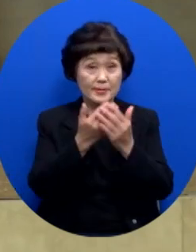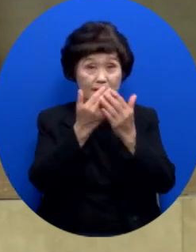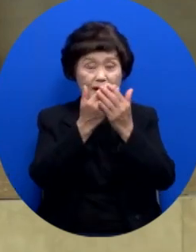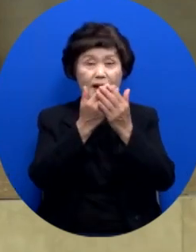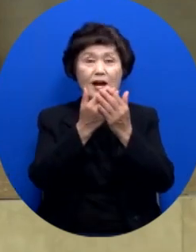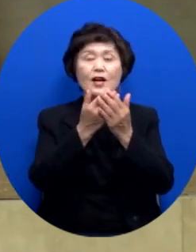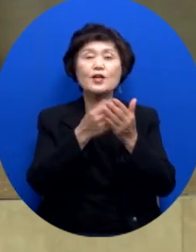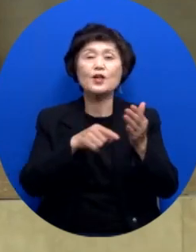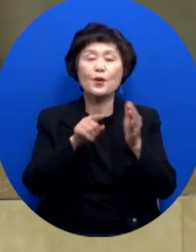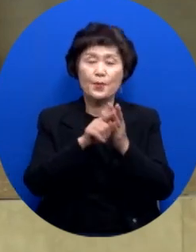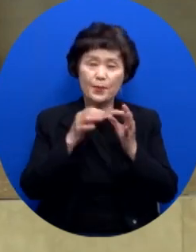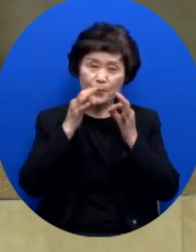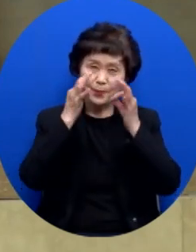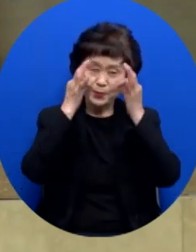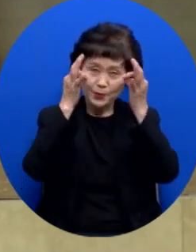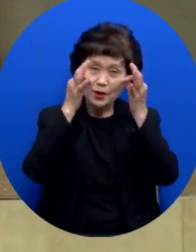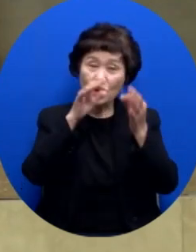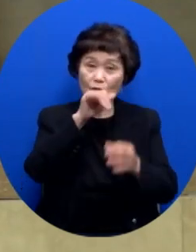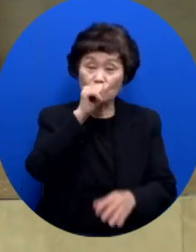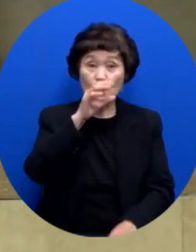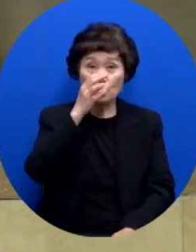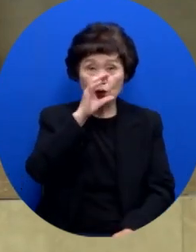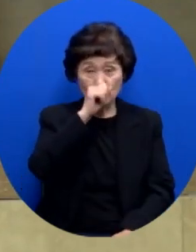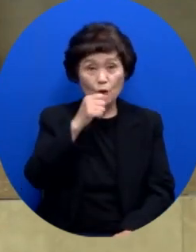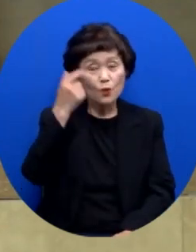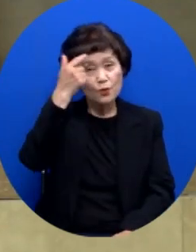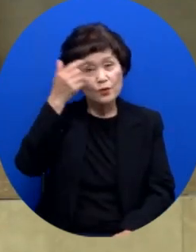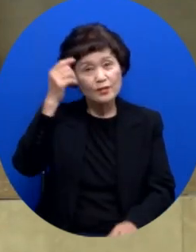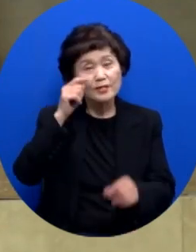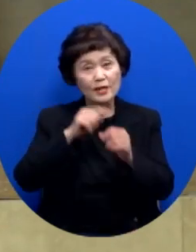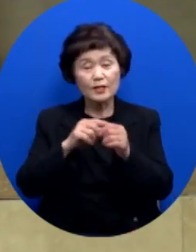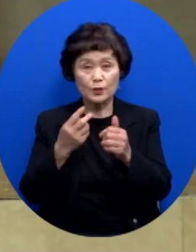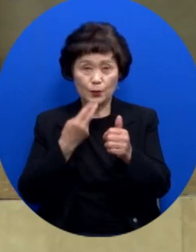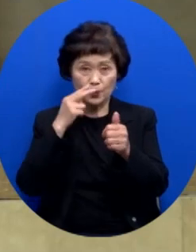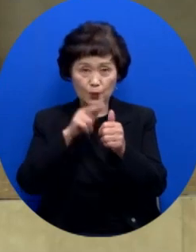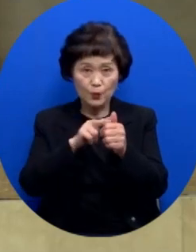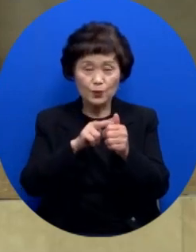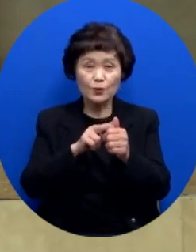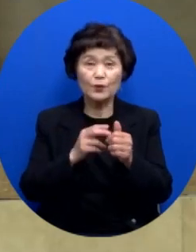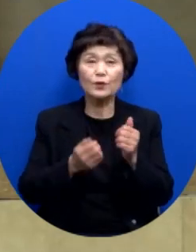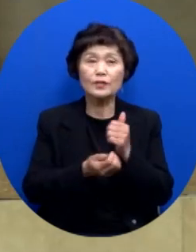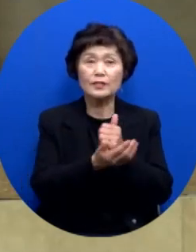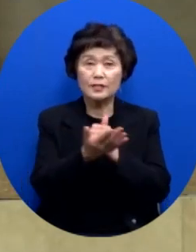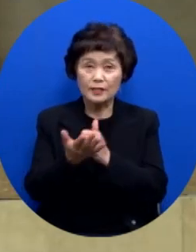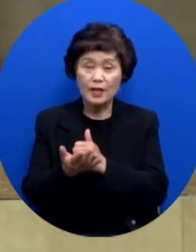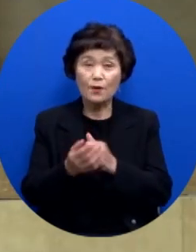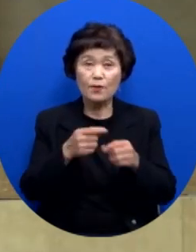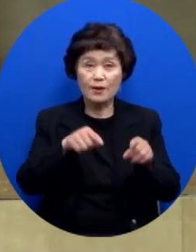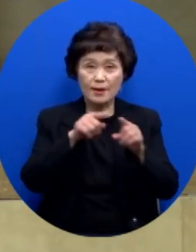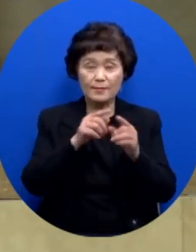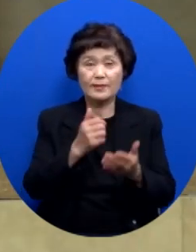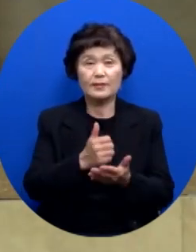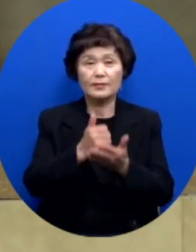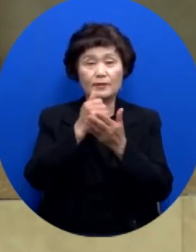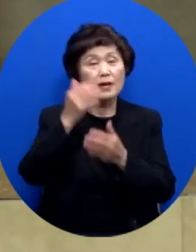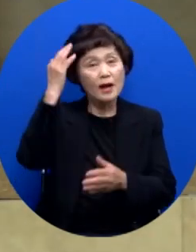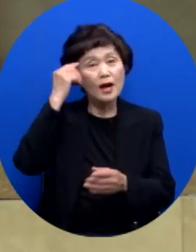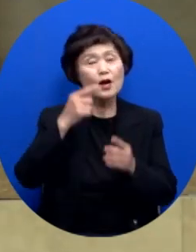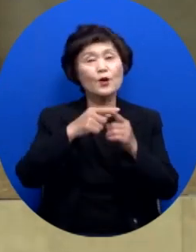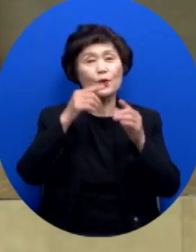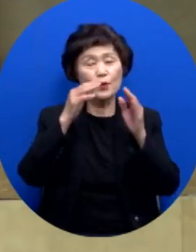교회에 좋은 영적인 도전을 끼치고 또 함께 섬겨서 한국교회가 일어나는